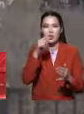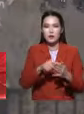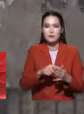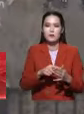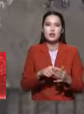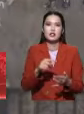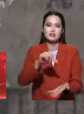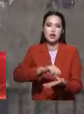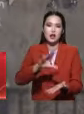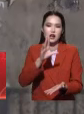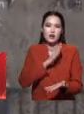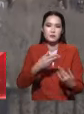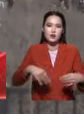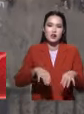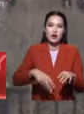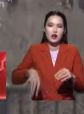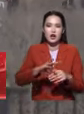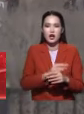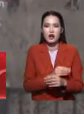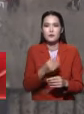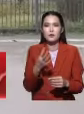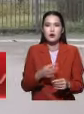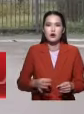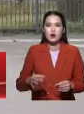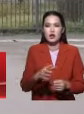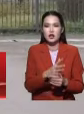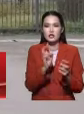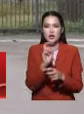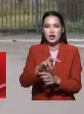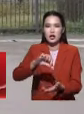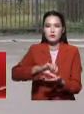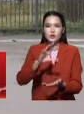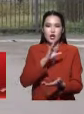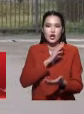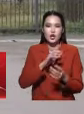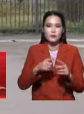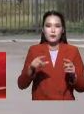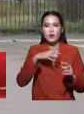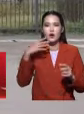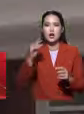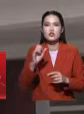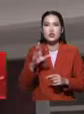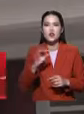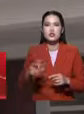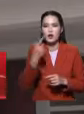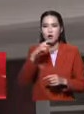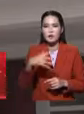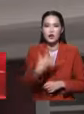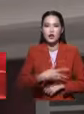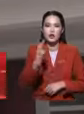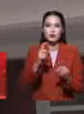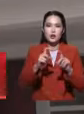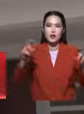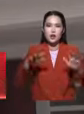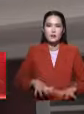қалыпты. Жаппай төбелеске аймақтағы 4 білім ордасының оқушылары қатысқан. Алдымен Іле ауданы Жәпек Батыр ауылындағы нөмірі 51-ші мектептің